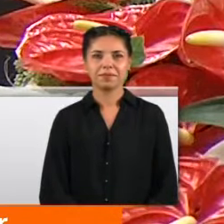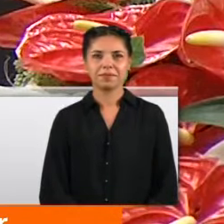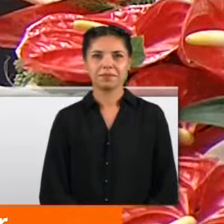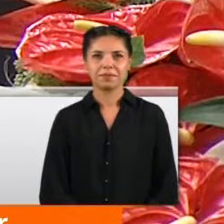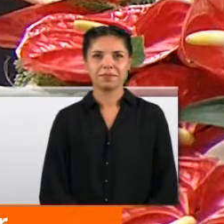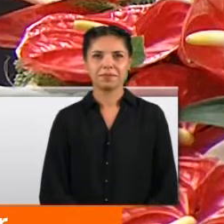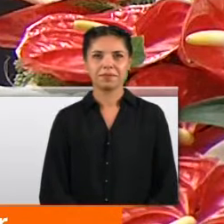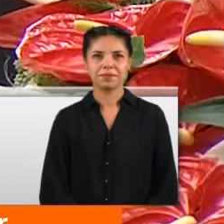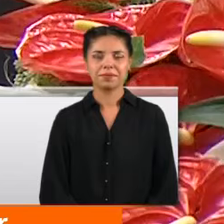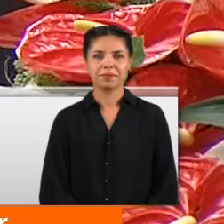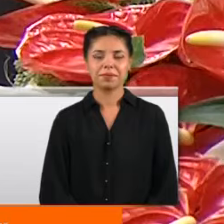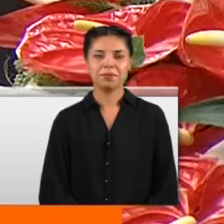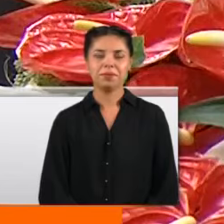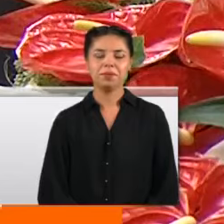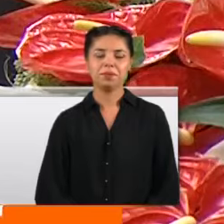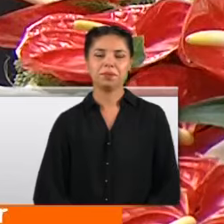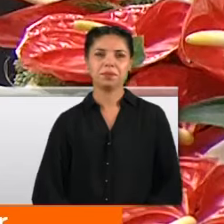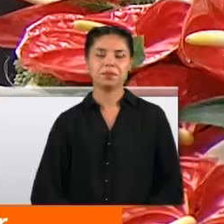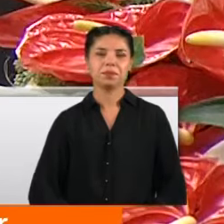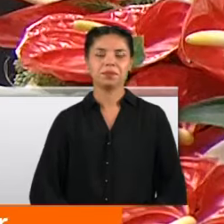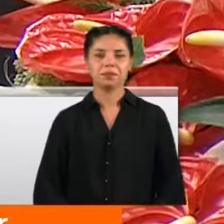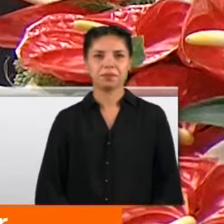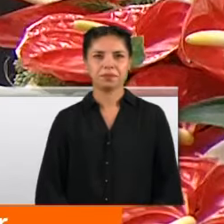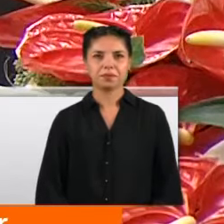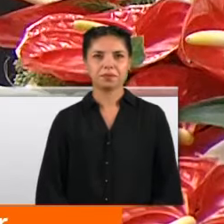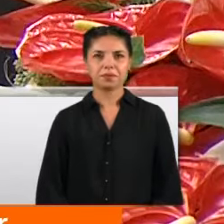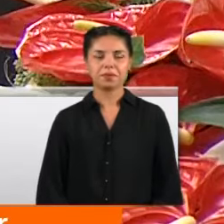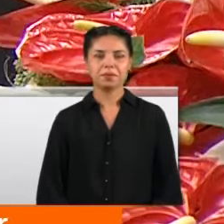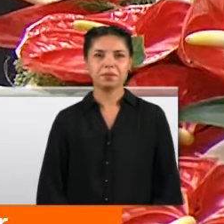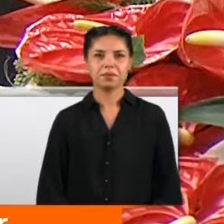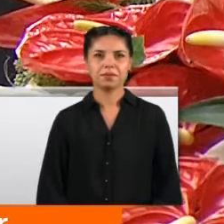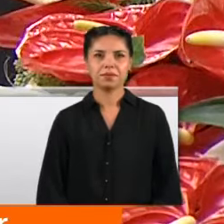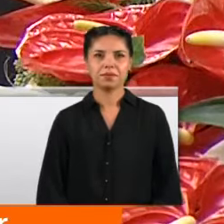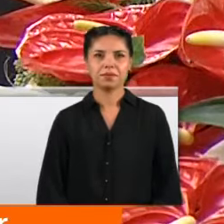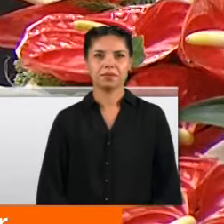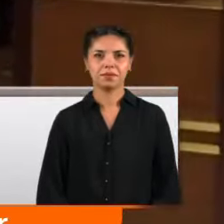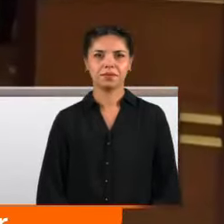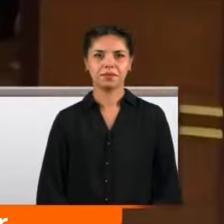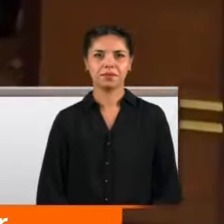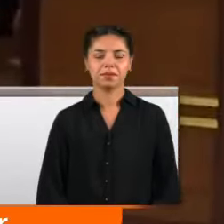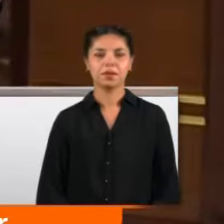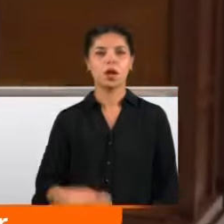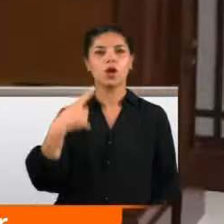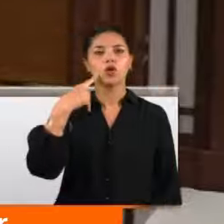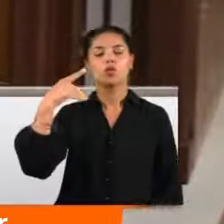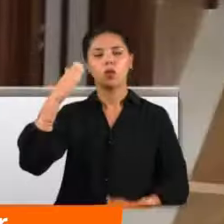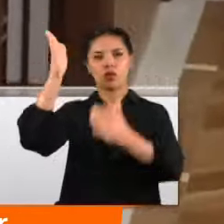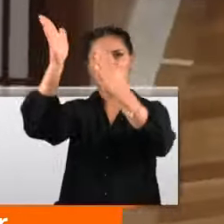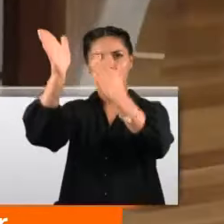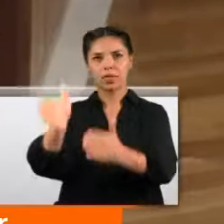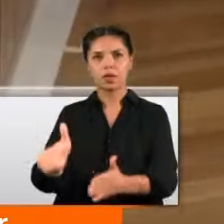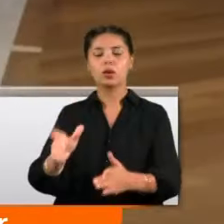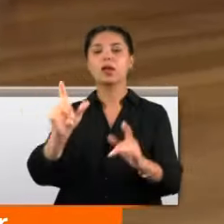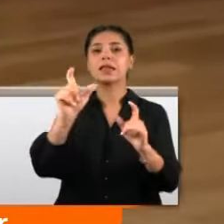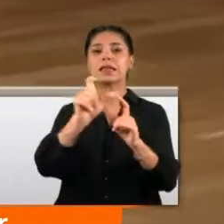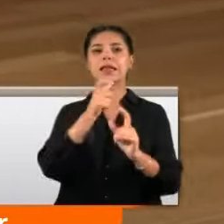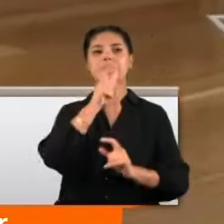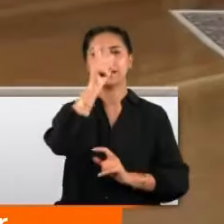arasındaki köklü ilişkilerin çok daha gelişeceğinin bir göstergesidir. Cumhurbaşkanı Erdoğan ve